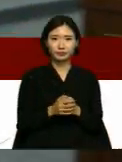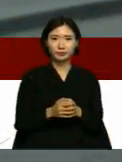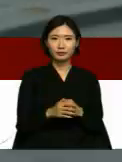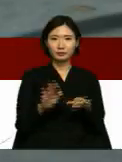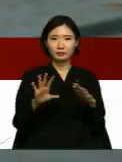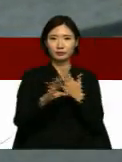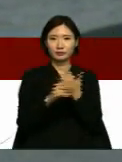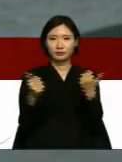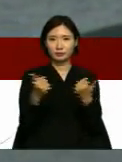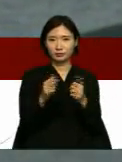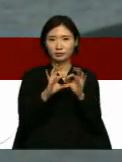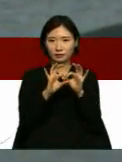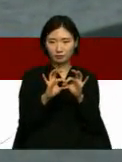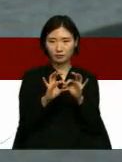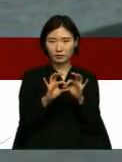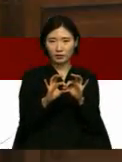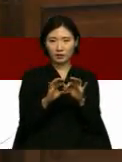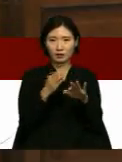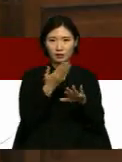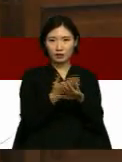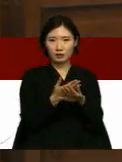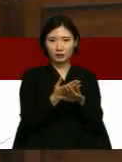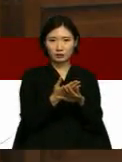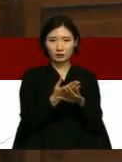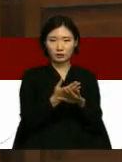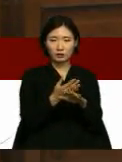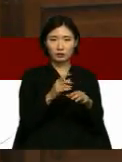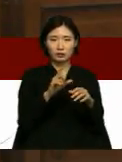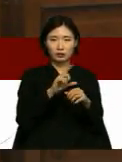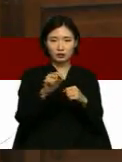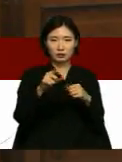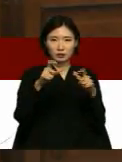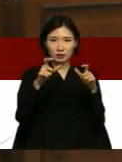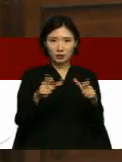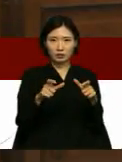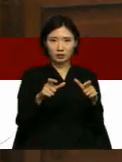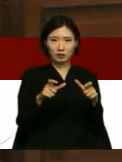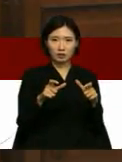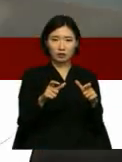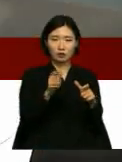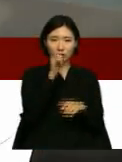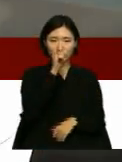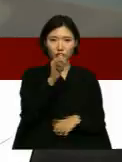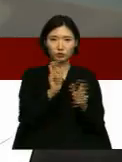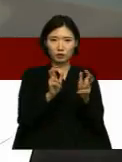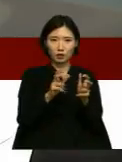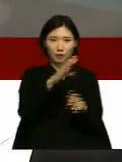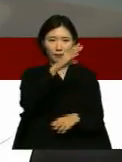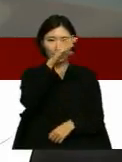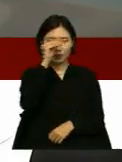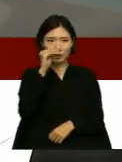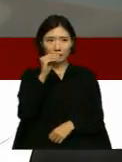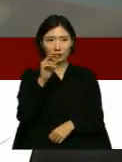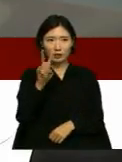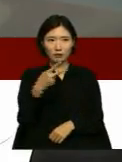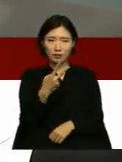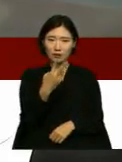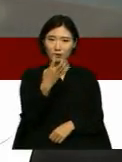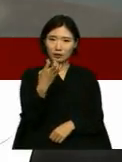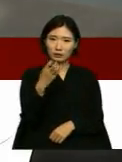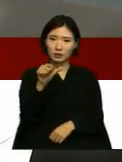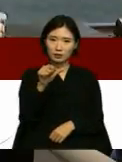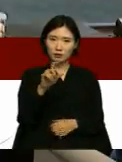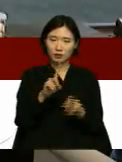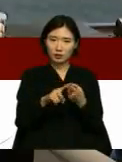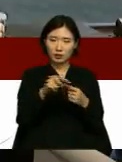하남시의회는 이번 임시회를 통해 타 지자체 우수사업 시책 벤치마킹 내역 등 모두 245건의